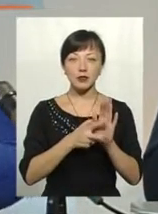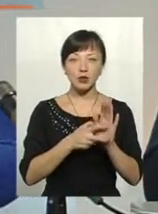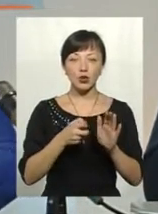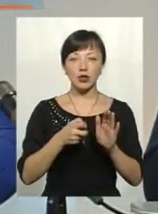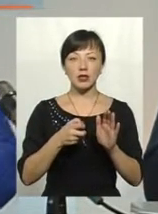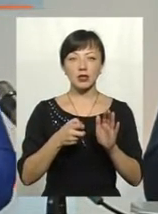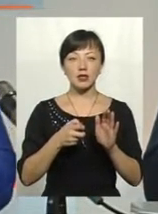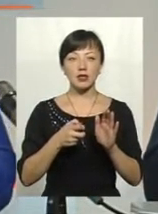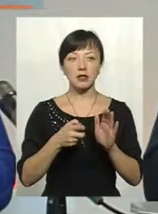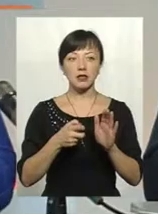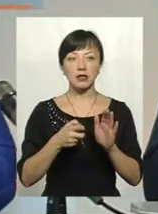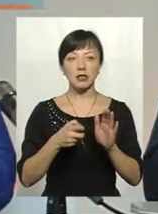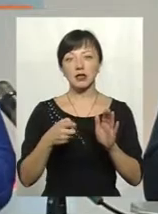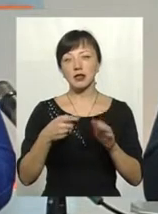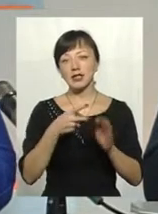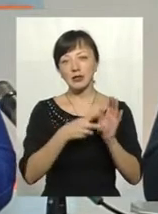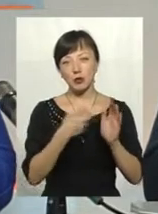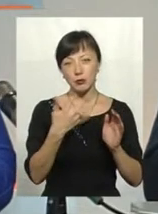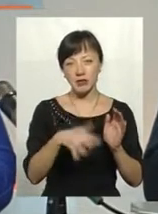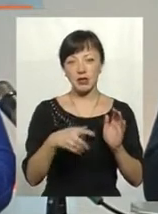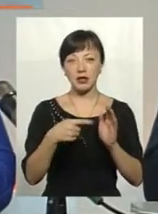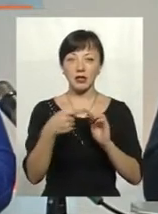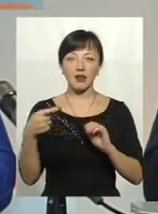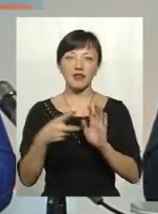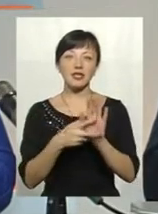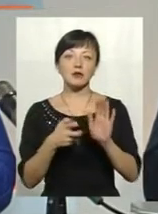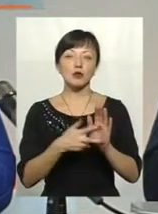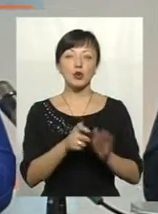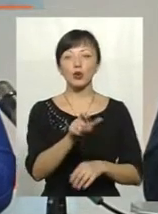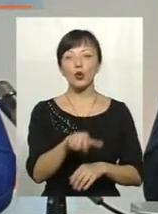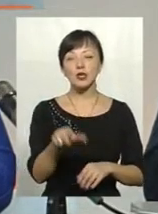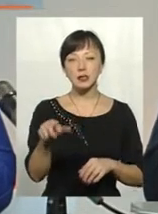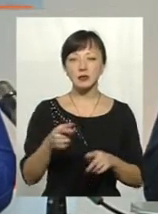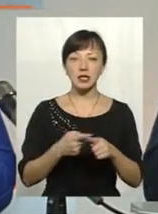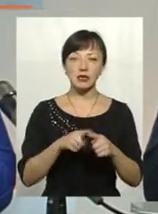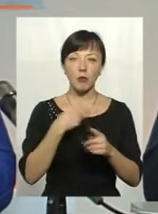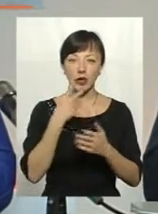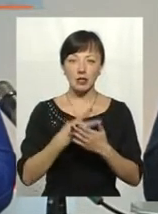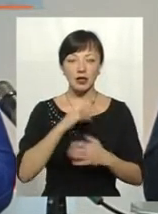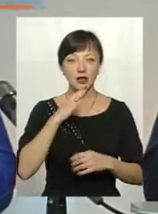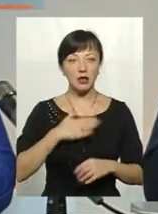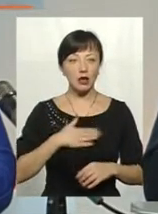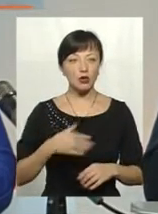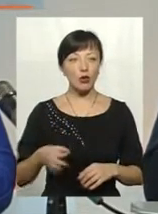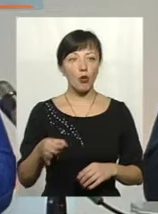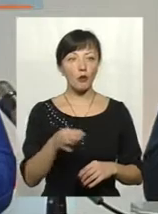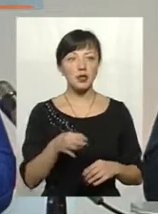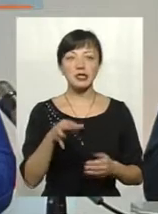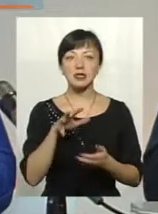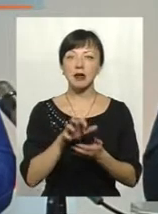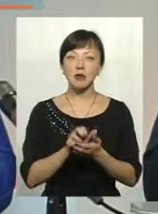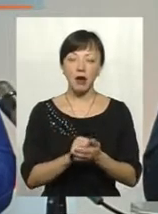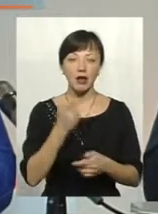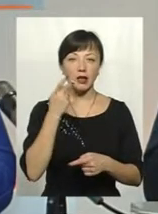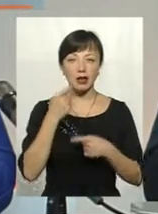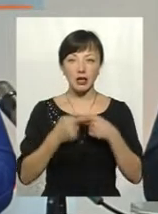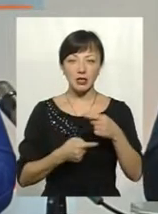до 750 осіб. За цим показником наша область займає